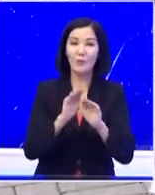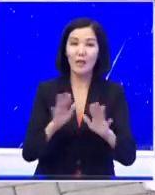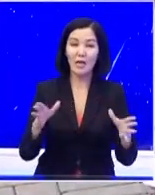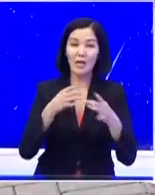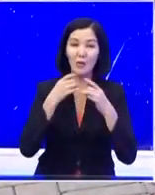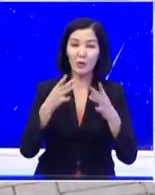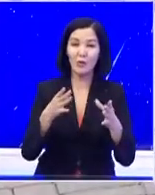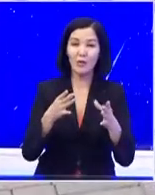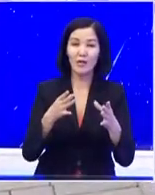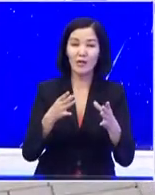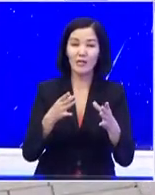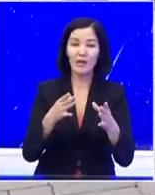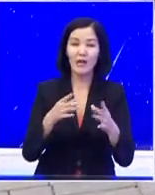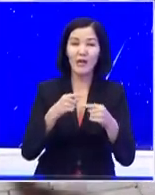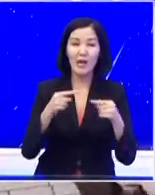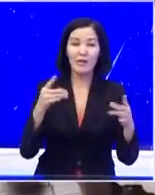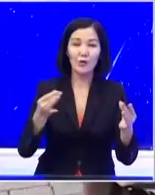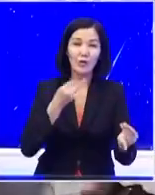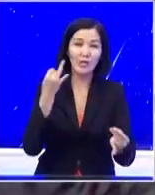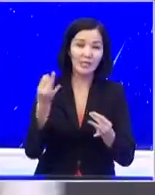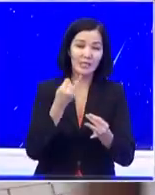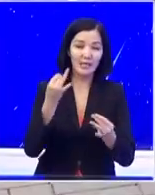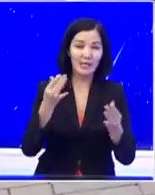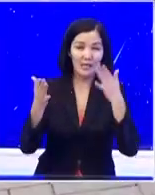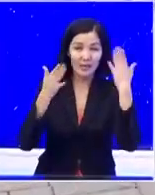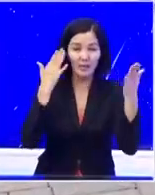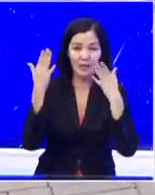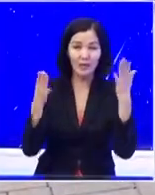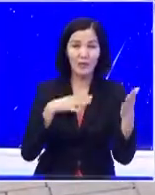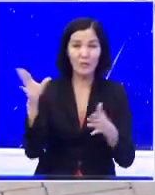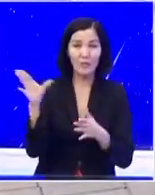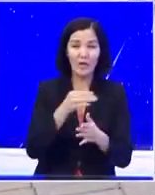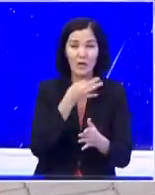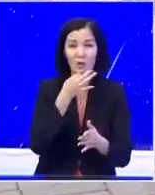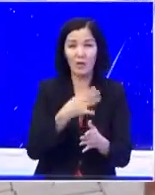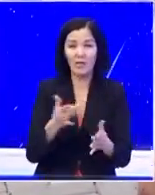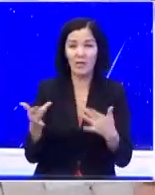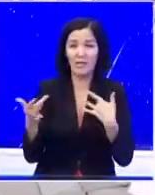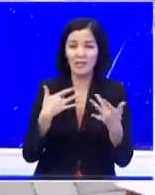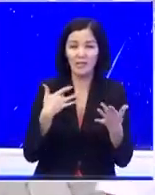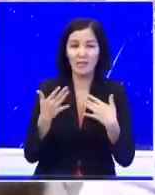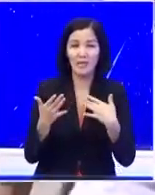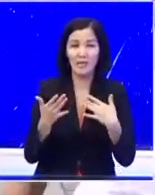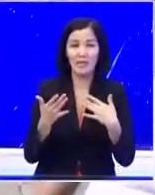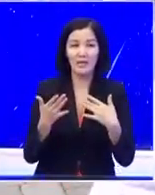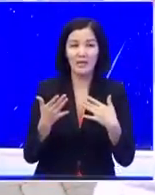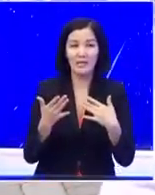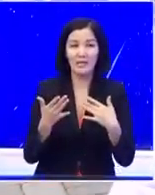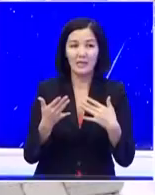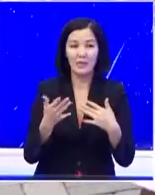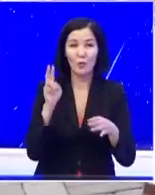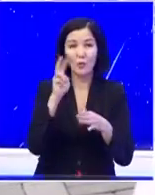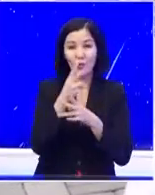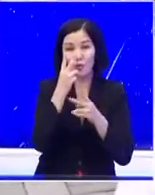Бүгін аниматорлардың бәрі келіп концерт жасап жатыр. Маған бәрі ұнады. Осы үшін мен концертке